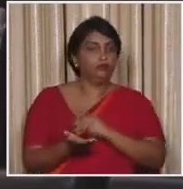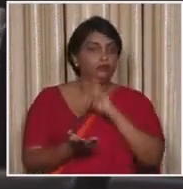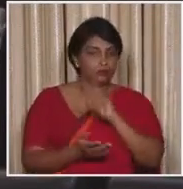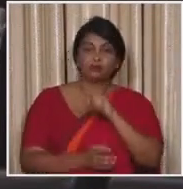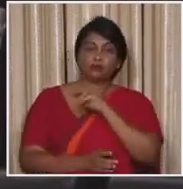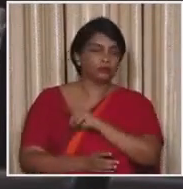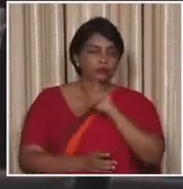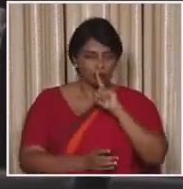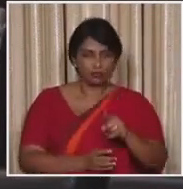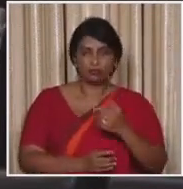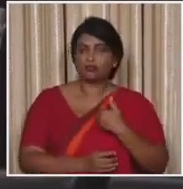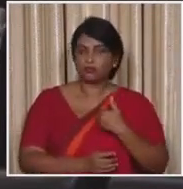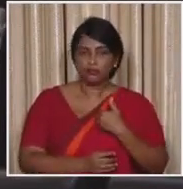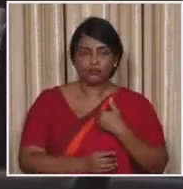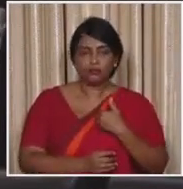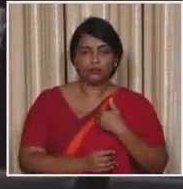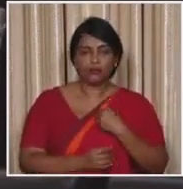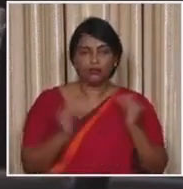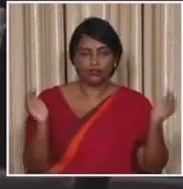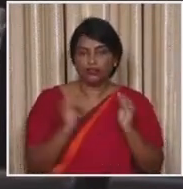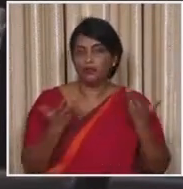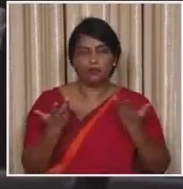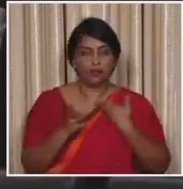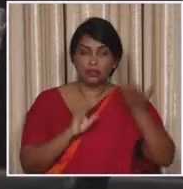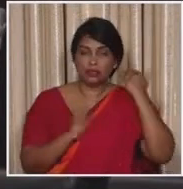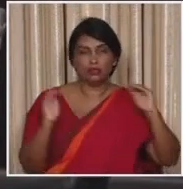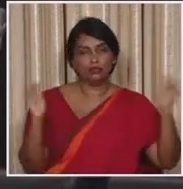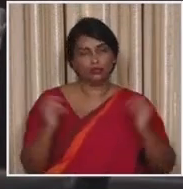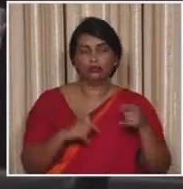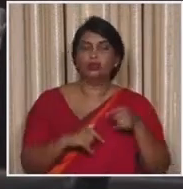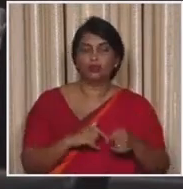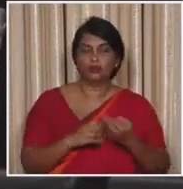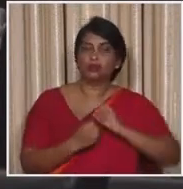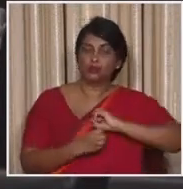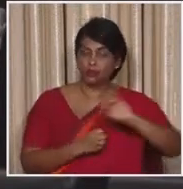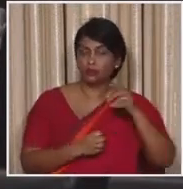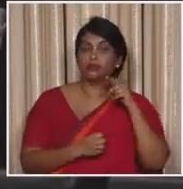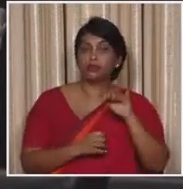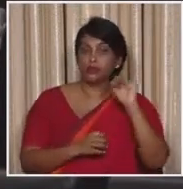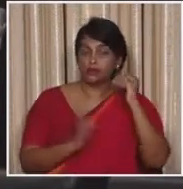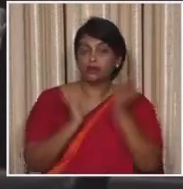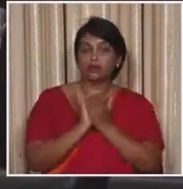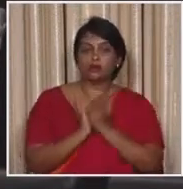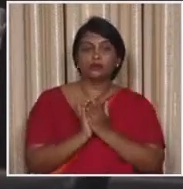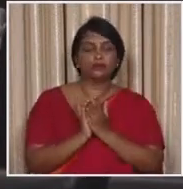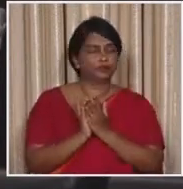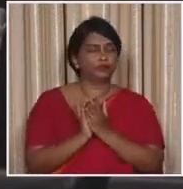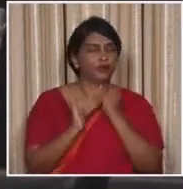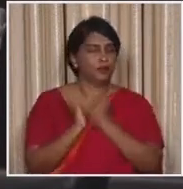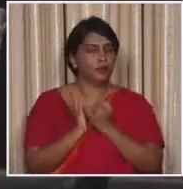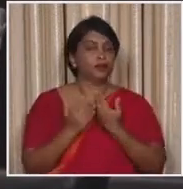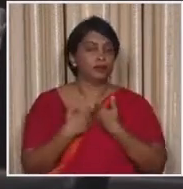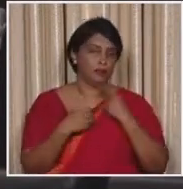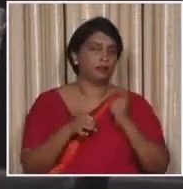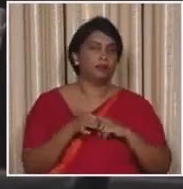கவனம் செலுத்துவோம். போலி ஆவணங்கள் கூட வெளிவிவகார அமைச்சின் மூலம்தான் வழங்கப்படுகின்றது என்பதை நான் ஏற்றுக்கொள்ள மாட்டேன். எனினும் சில